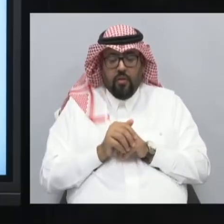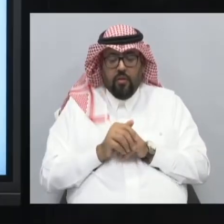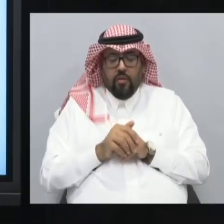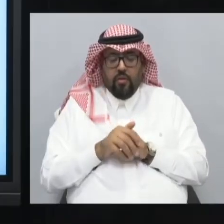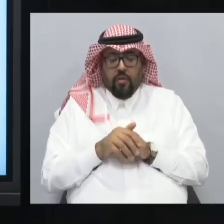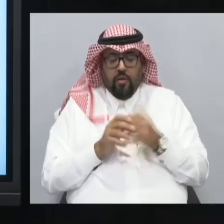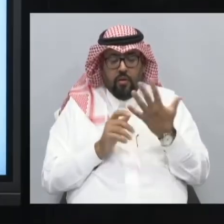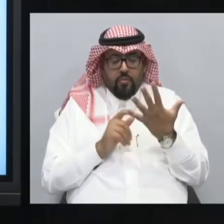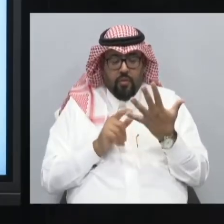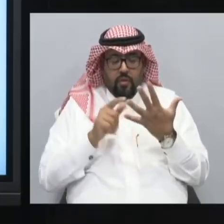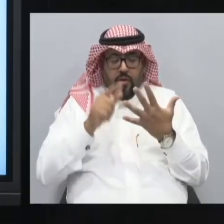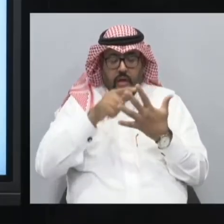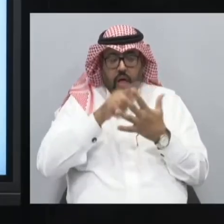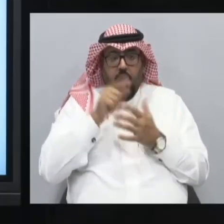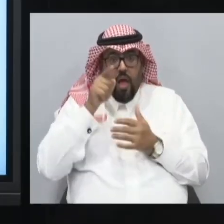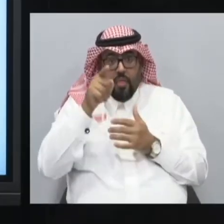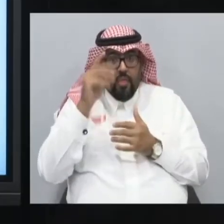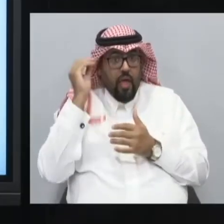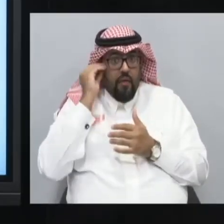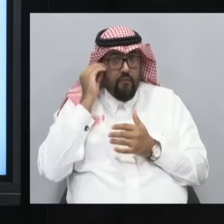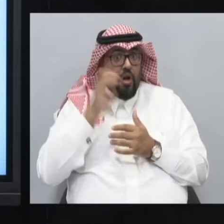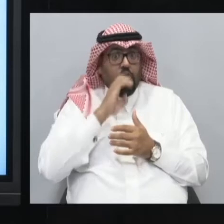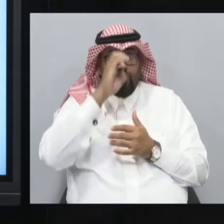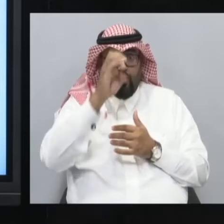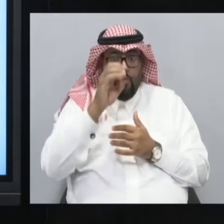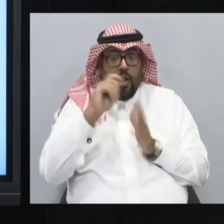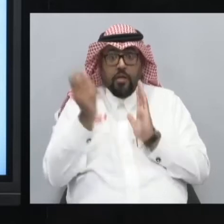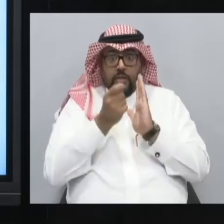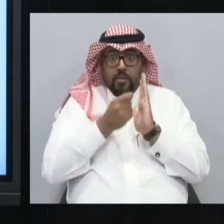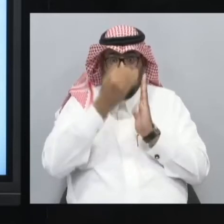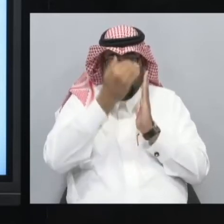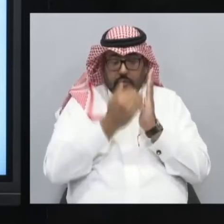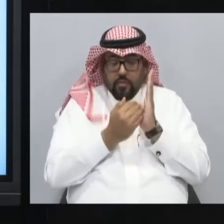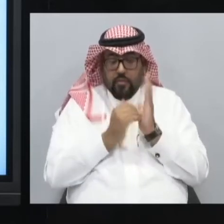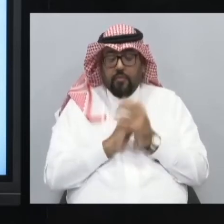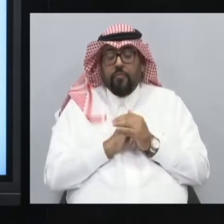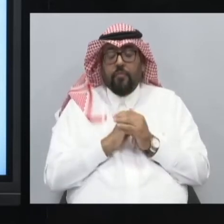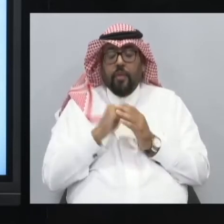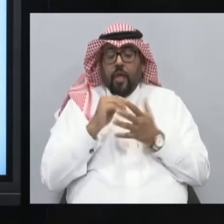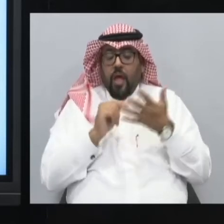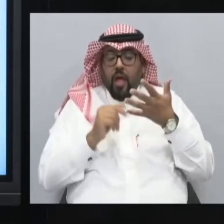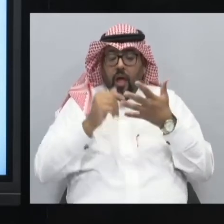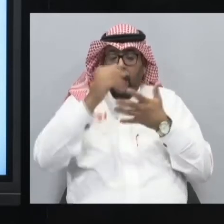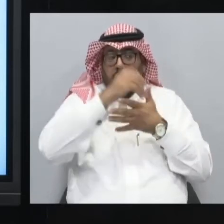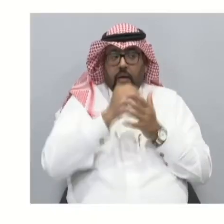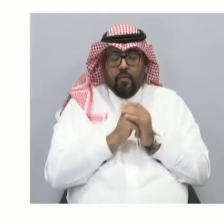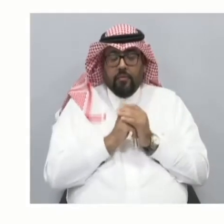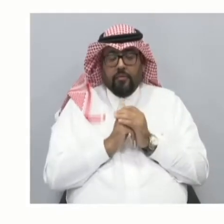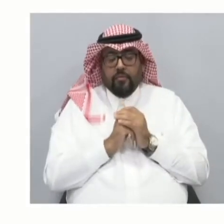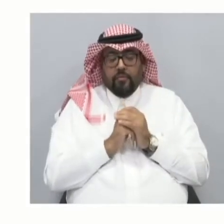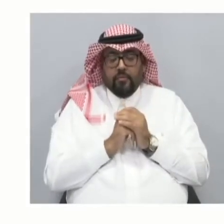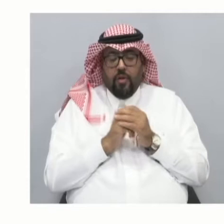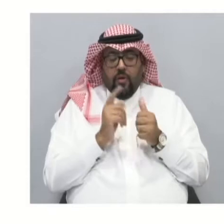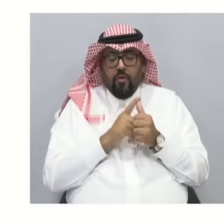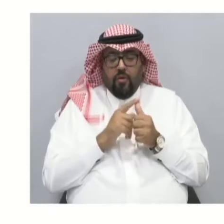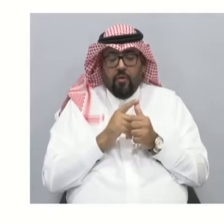خمس خطوات، بالتأكيد أنك تعرف الإجابة وبالتأكيد أنك قد دونت هذه الخطوات. هنا في هيكل السمكة، أول